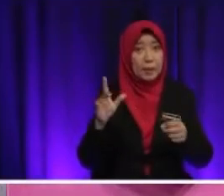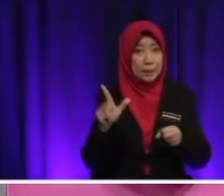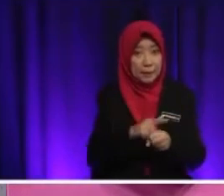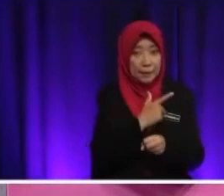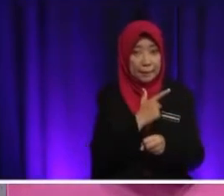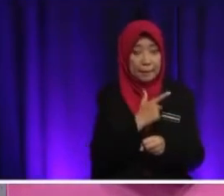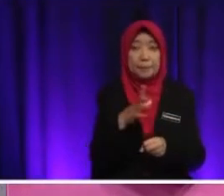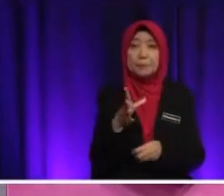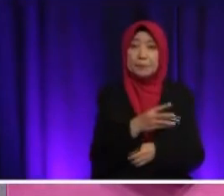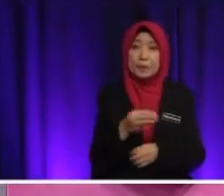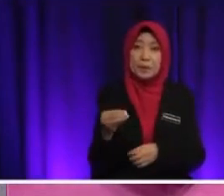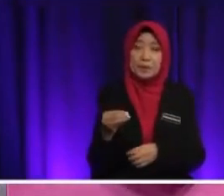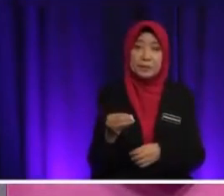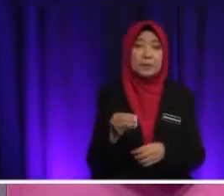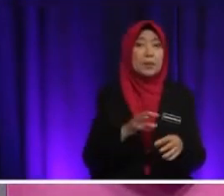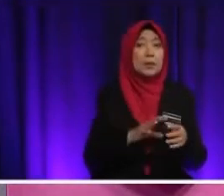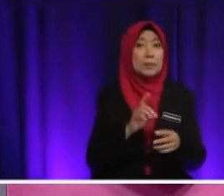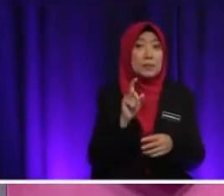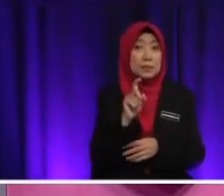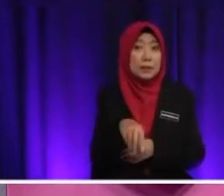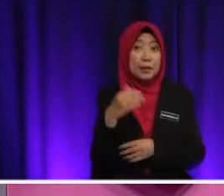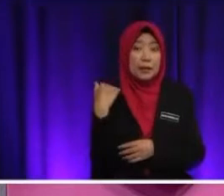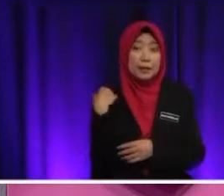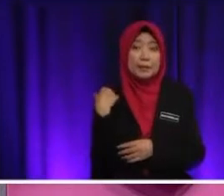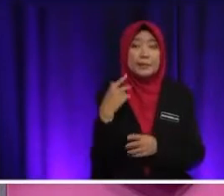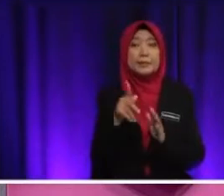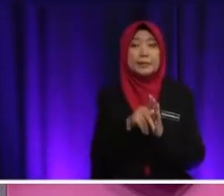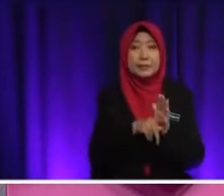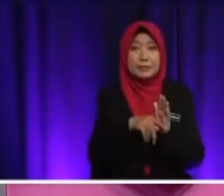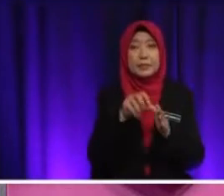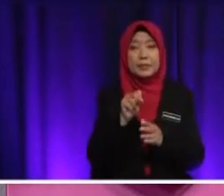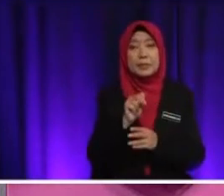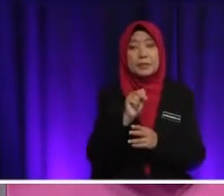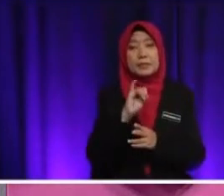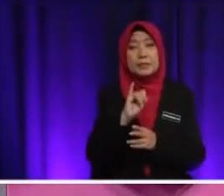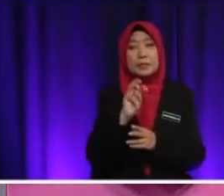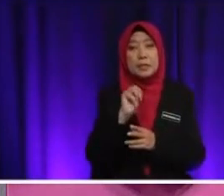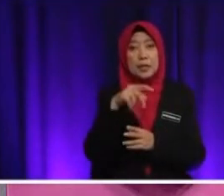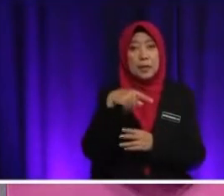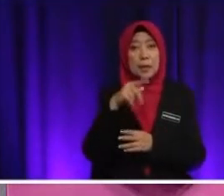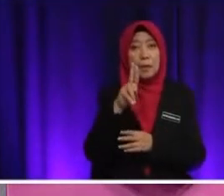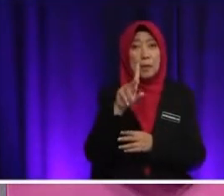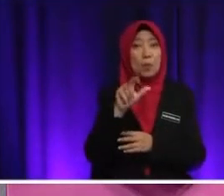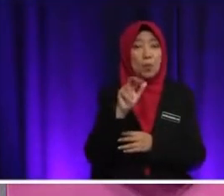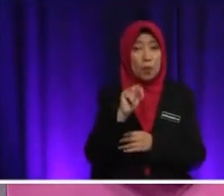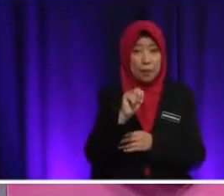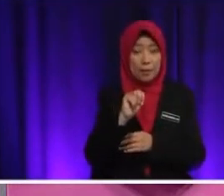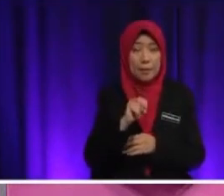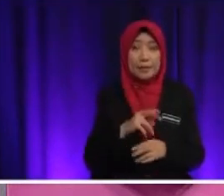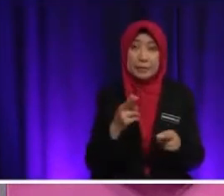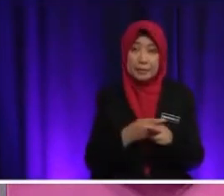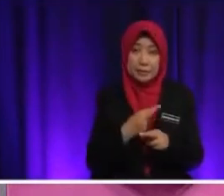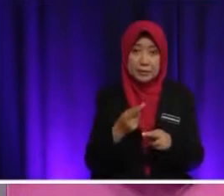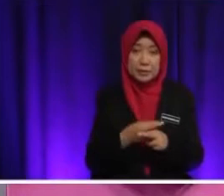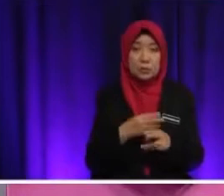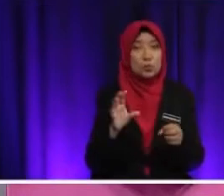lengkap. Dan yang keempat, mesti ada kesimpulan. Yeah. Cukup empat ni dah tahu dah. Cukup empat tahulah saya dah dapat empat